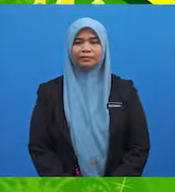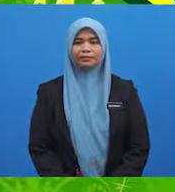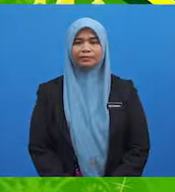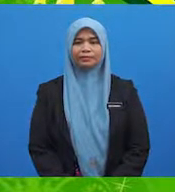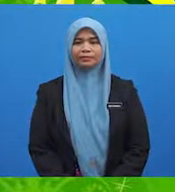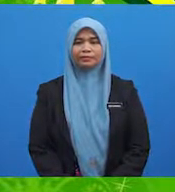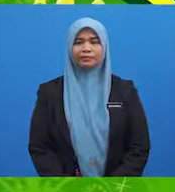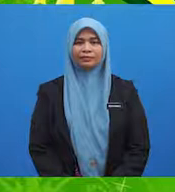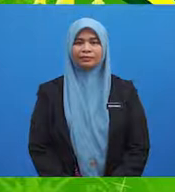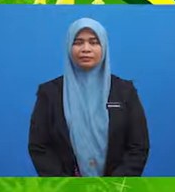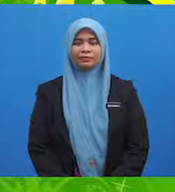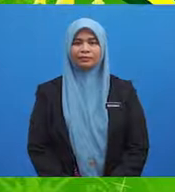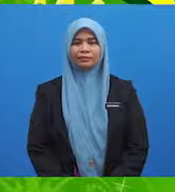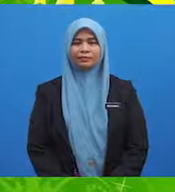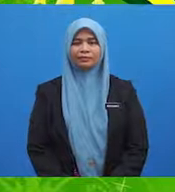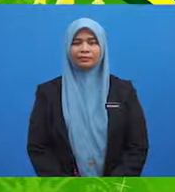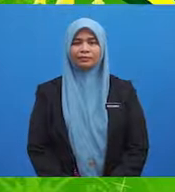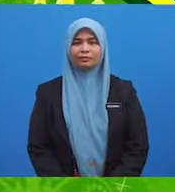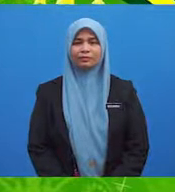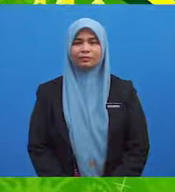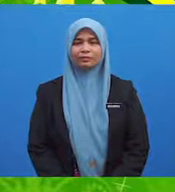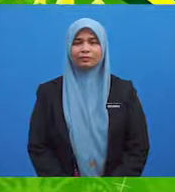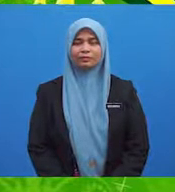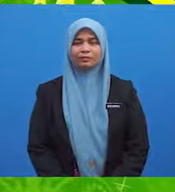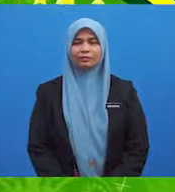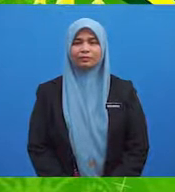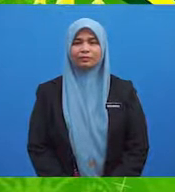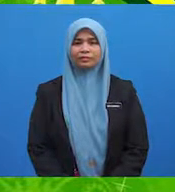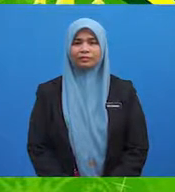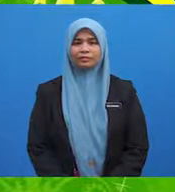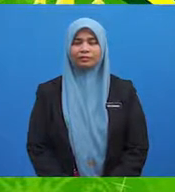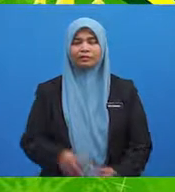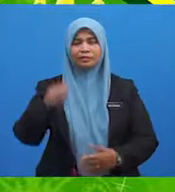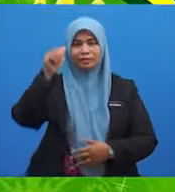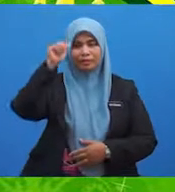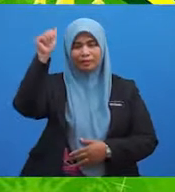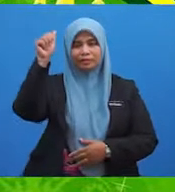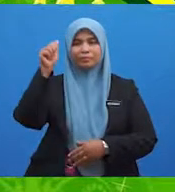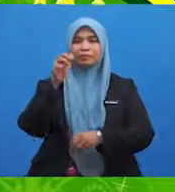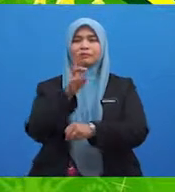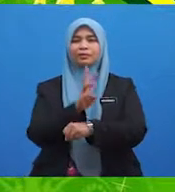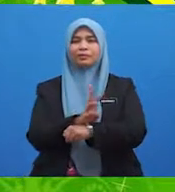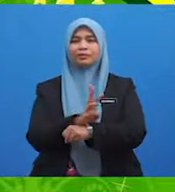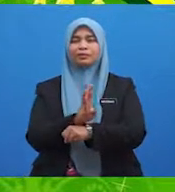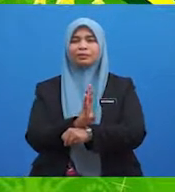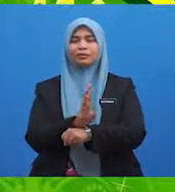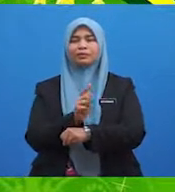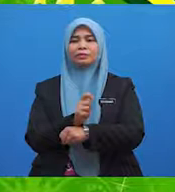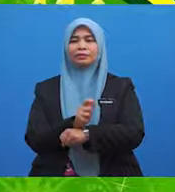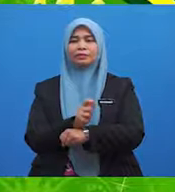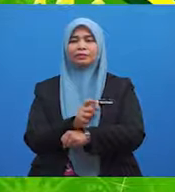ala alihi wa ashabihi ajma'in. Amma ba'd. Assalamualaikum